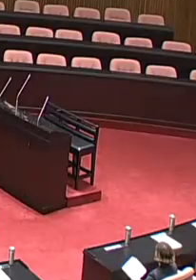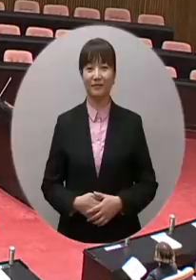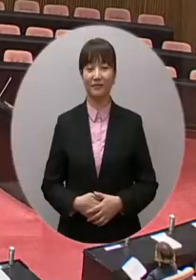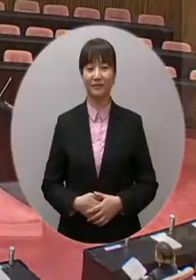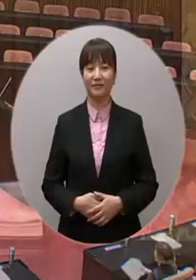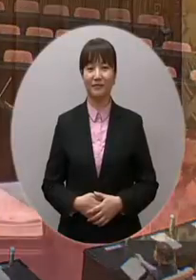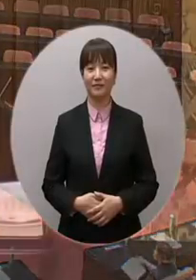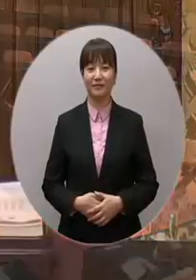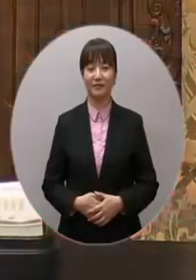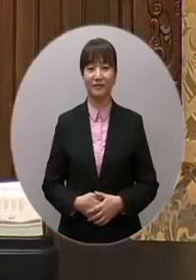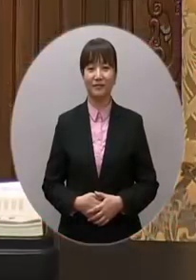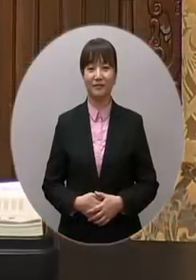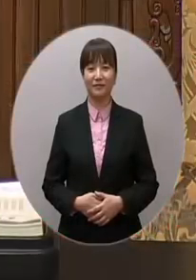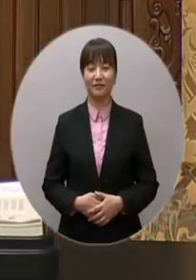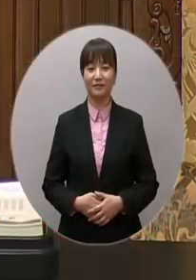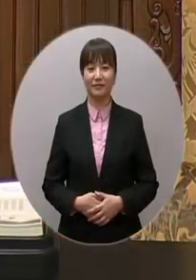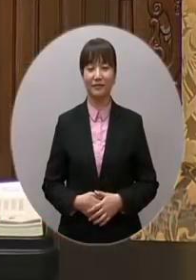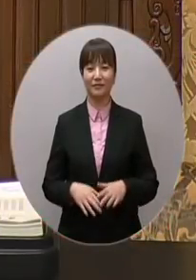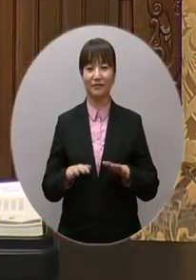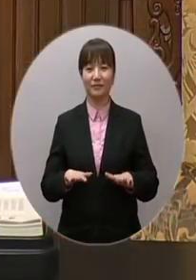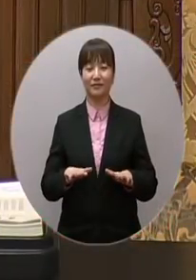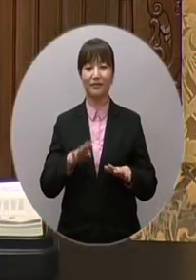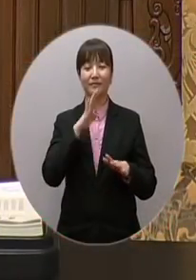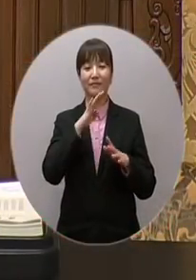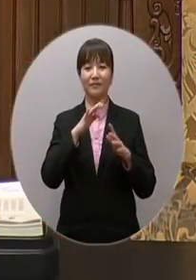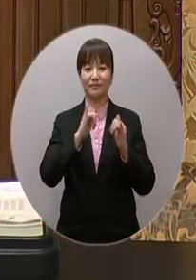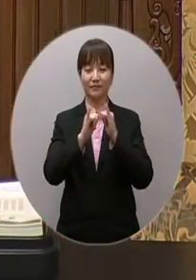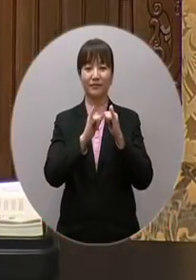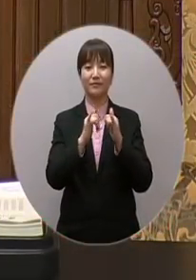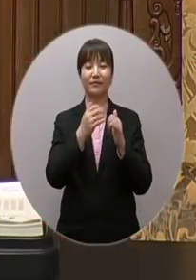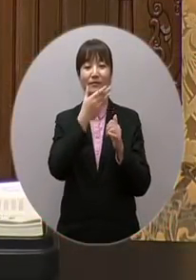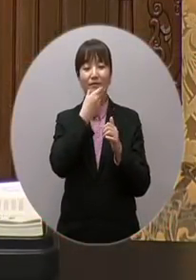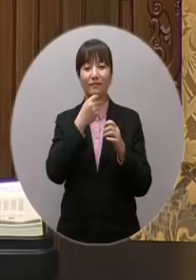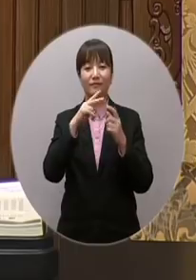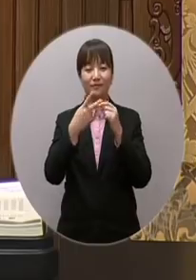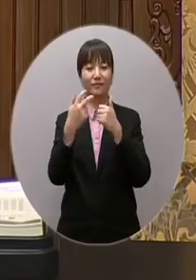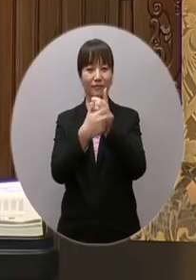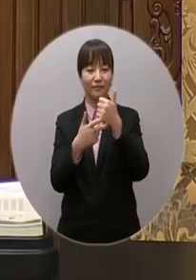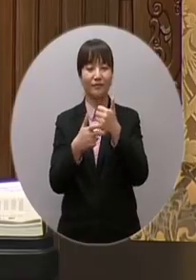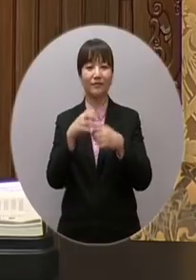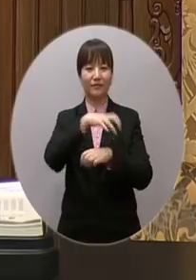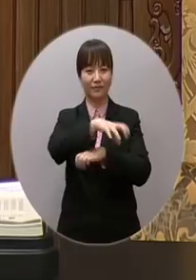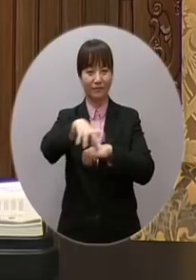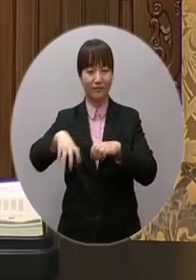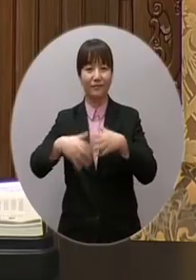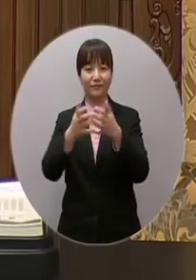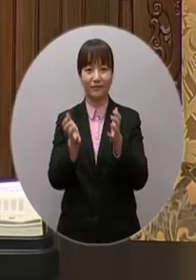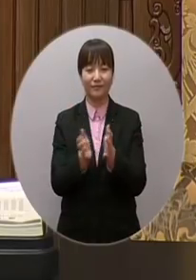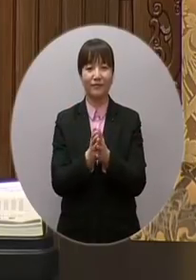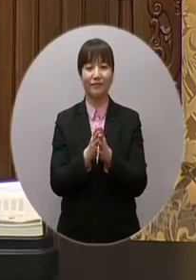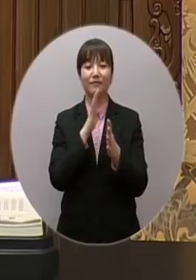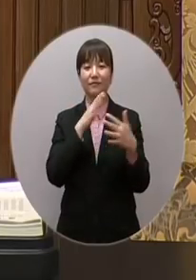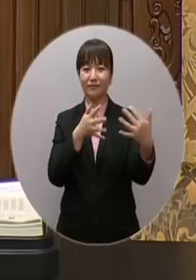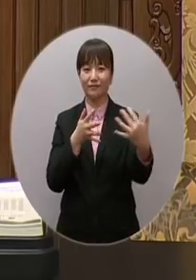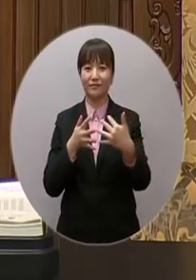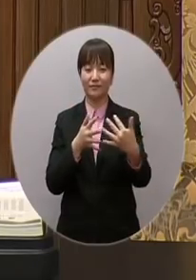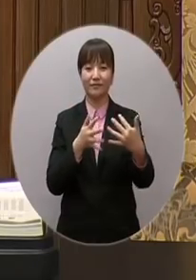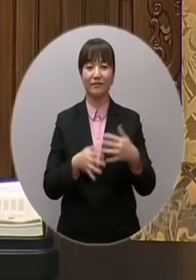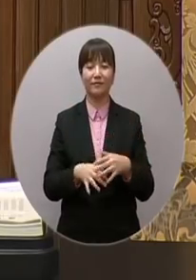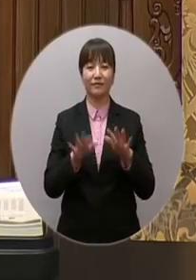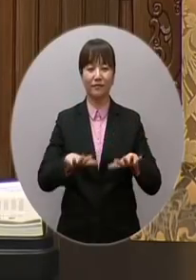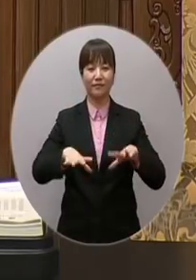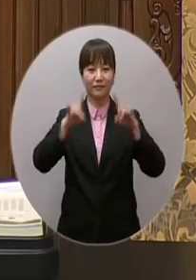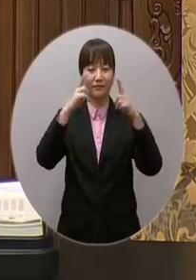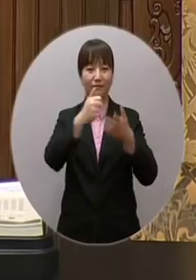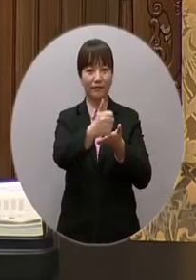报院会现在进行社会福利及卫生环境组之质询，